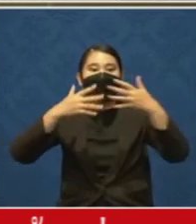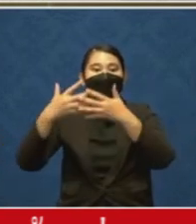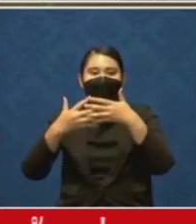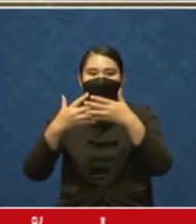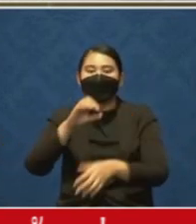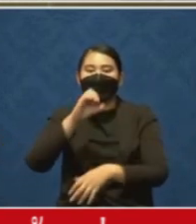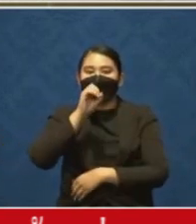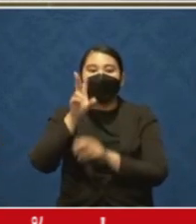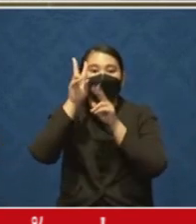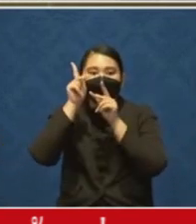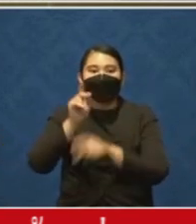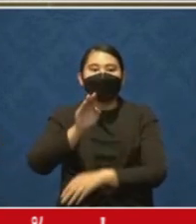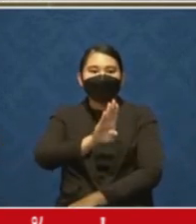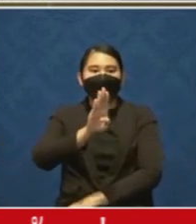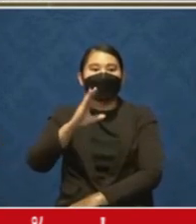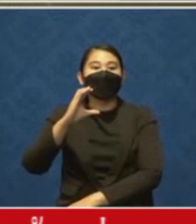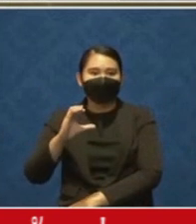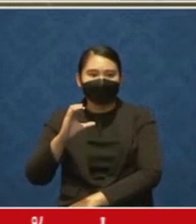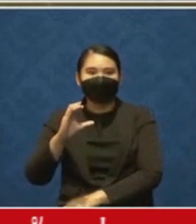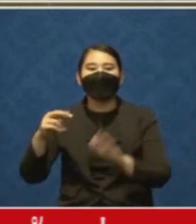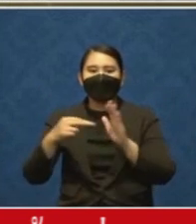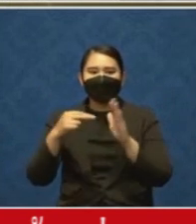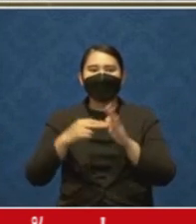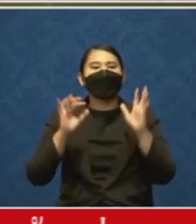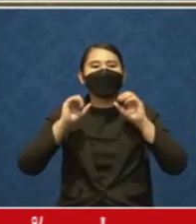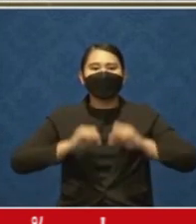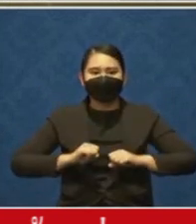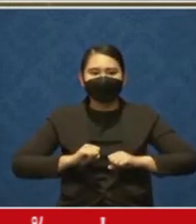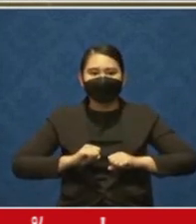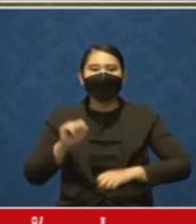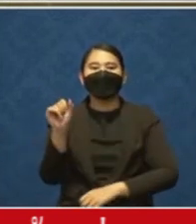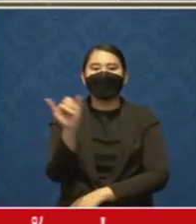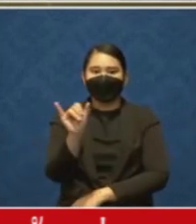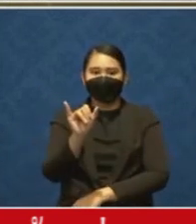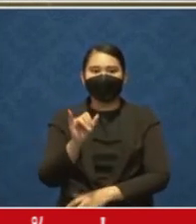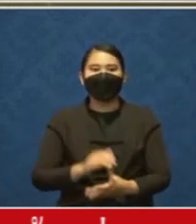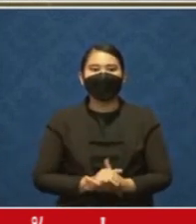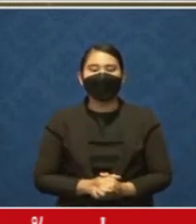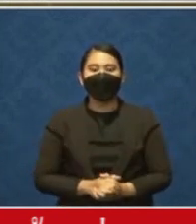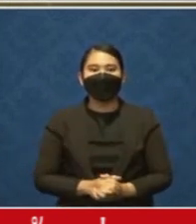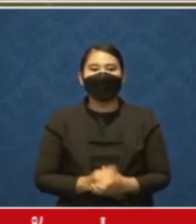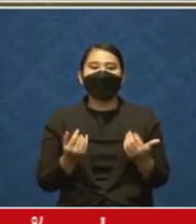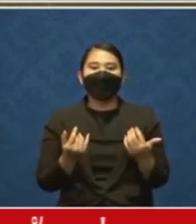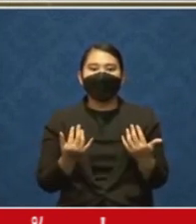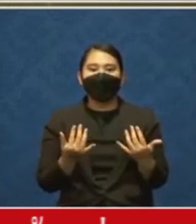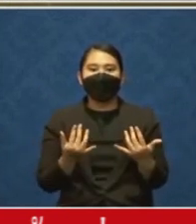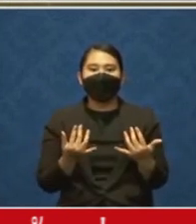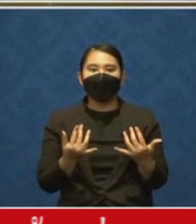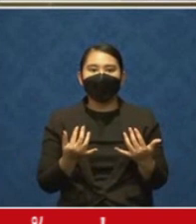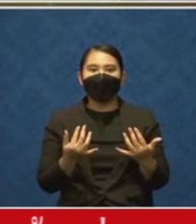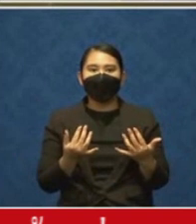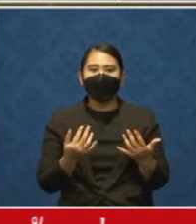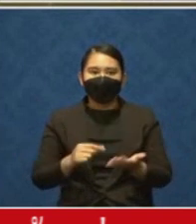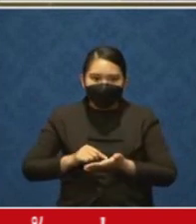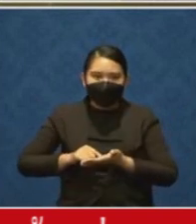News บอกว่ายังไม่มีการยืนยันหรือแสดงความคิดเห็นอะไรทั้งสิ้นจนกว่าเรื่องจะเข้